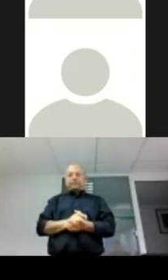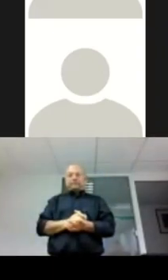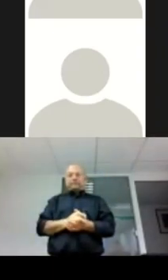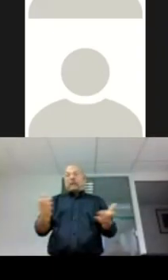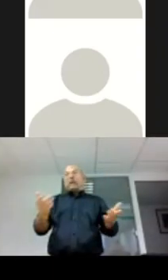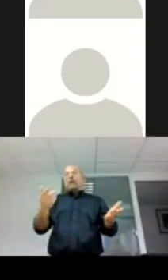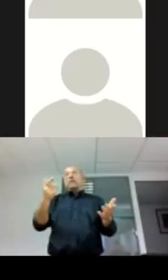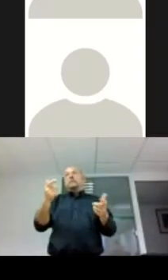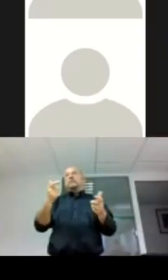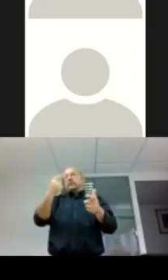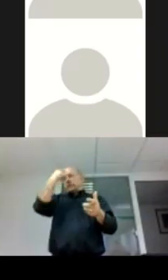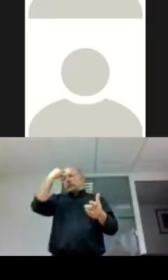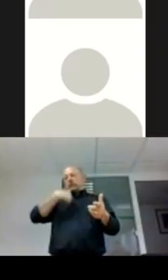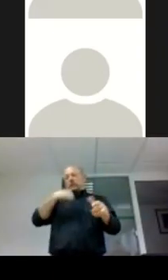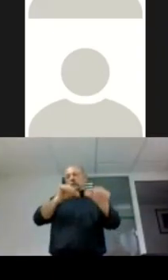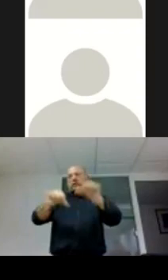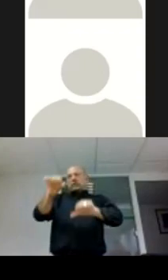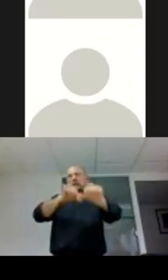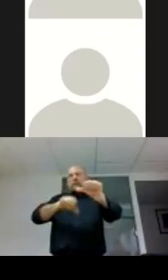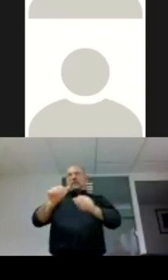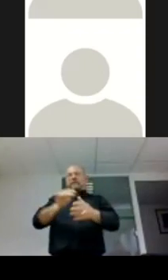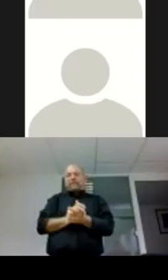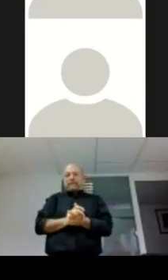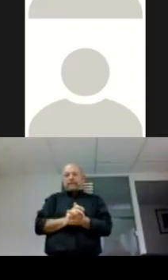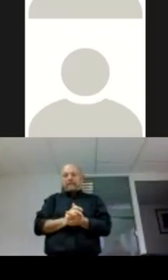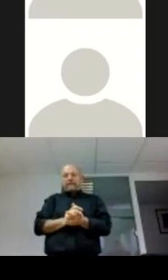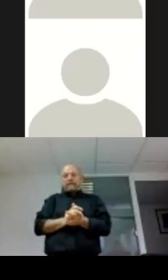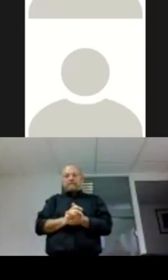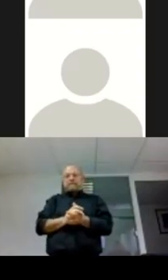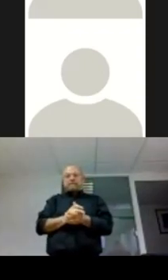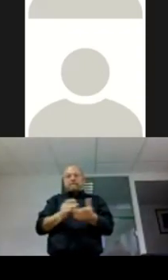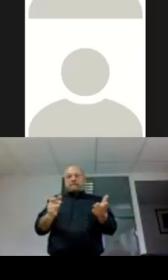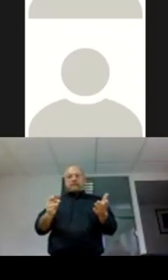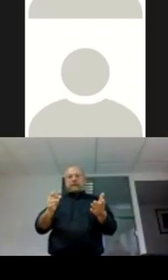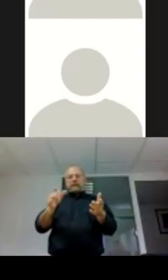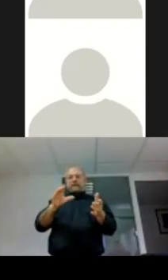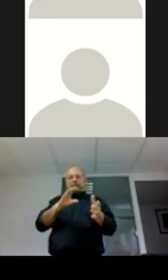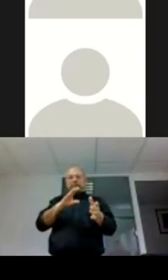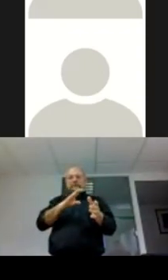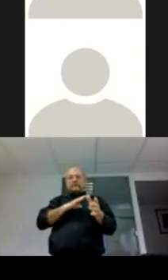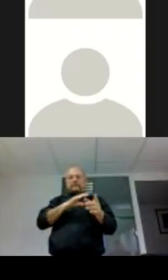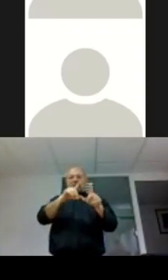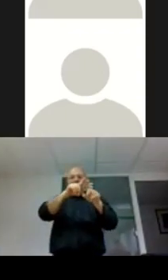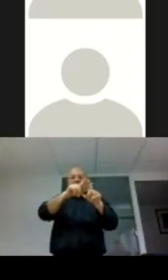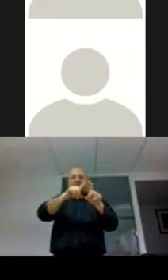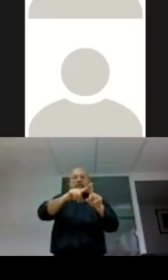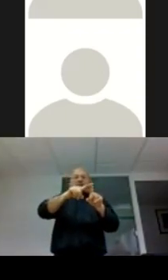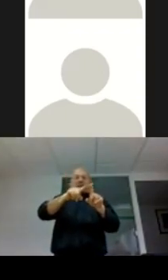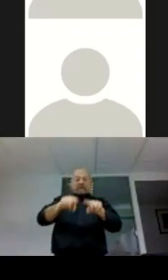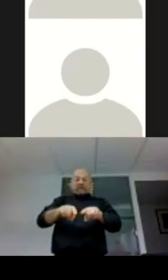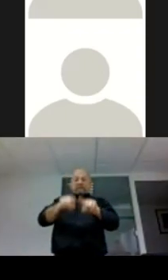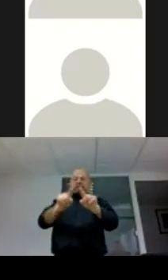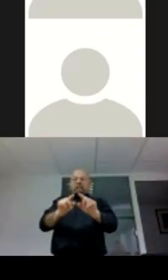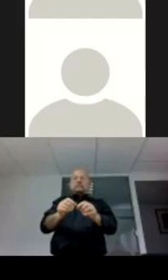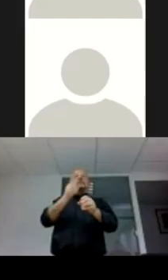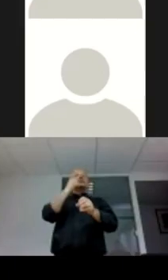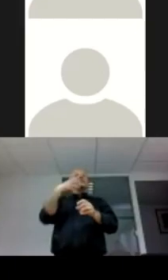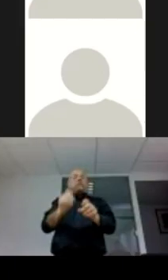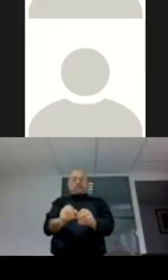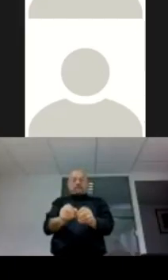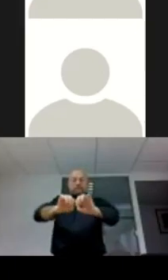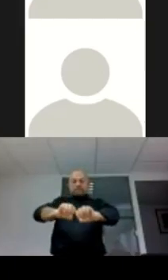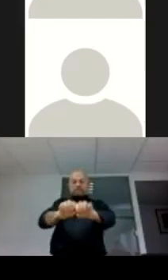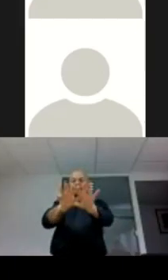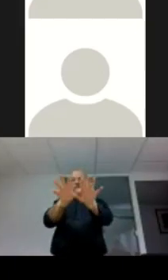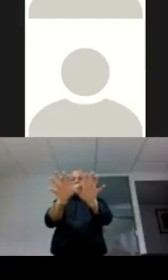côlon. Et puis finalement, heureusement pour nous, les chirurgiens, eh bien, il y a des systèmes de suppléance, c'est-à-dire qu'il y a une arcade qui